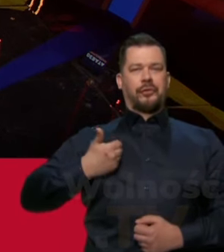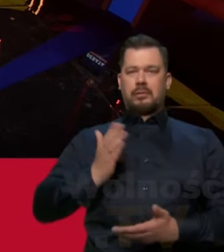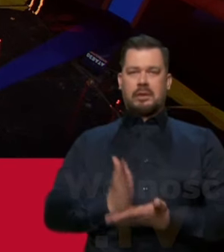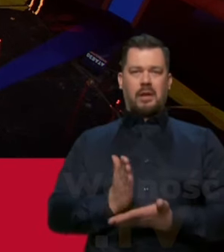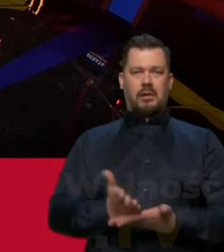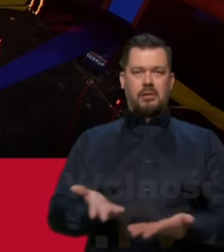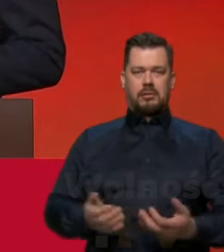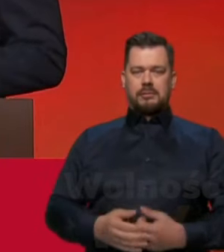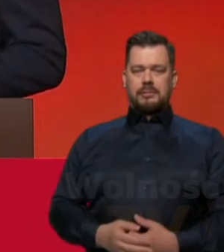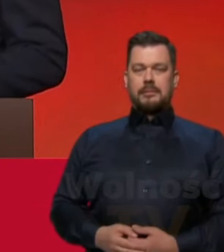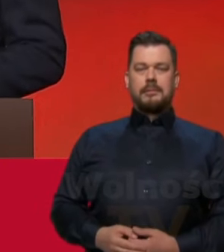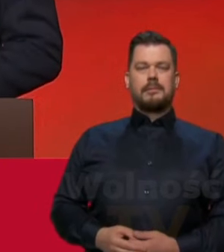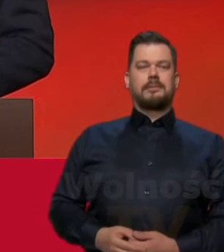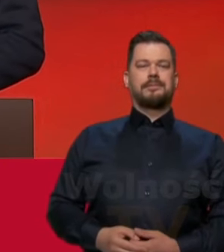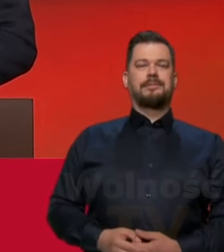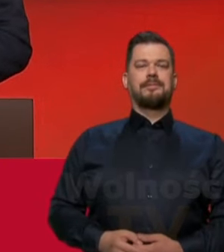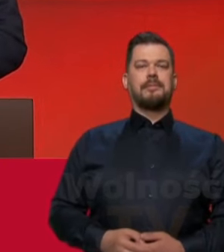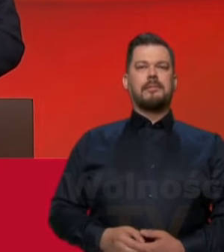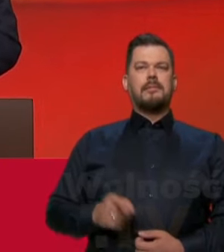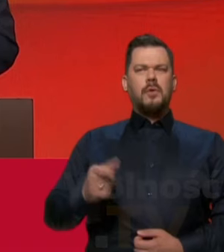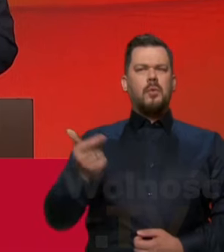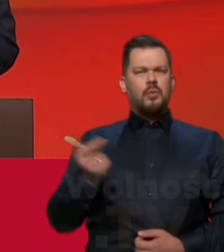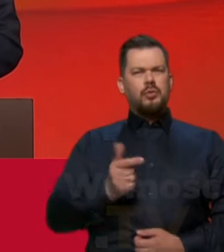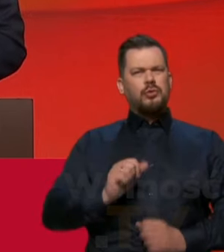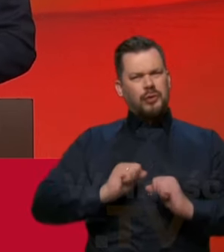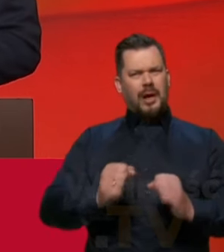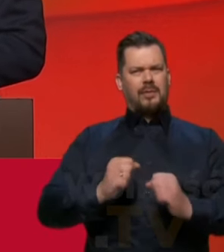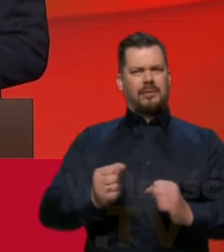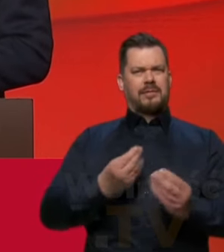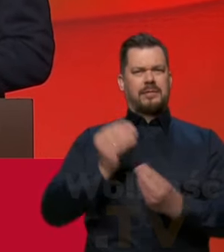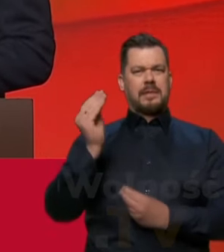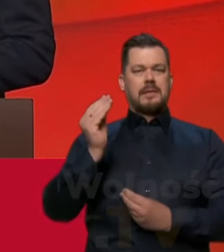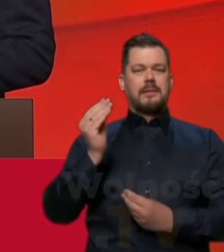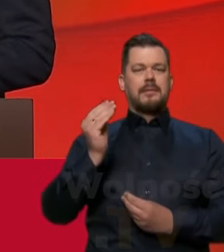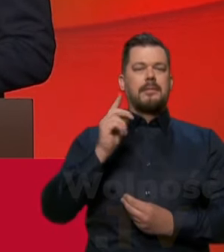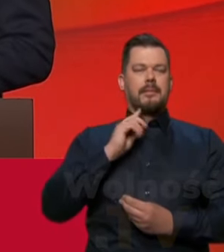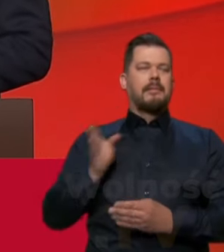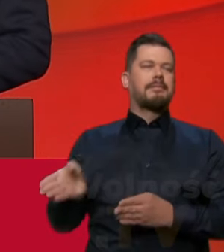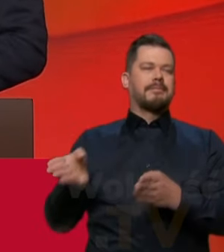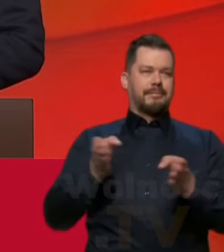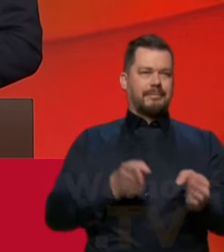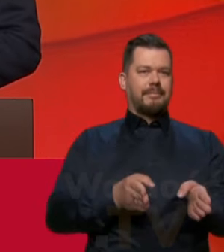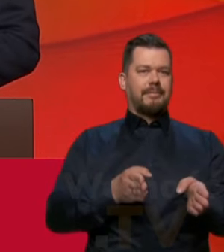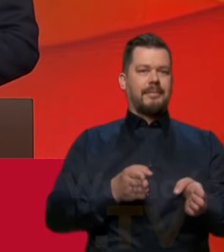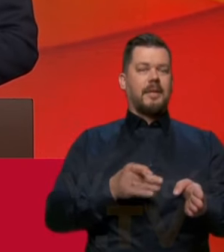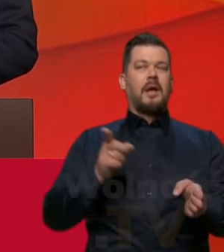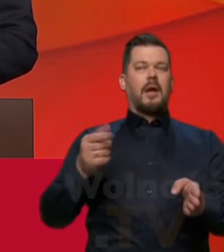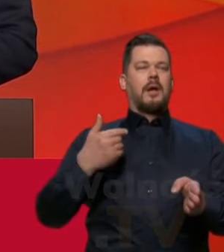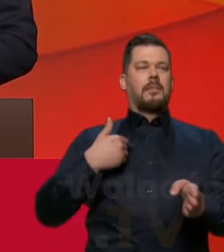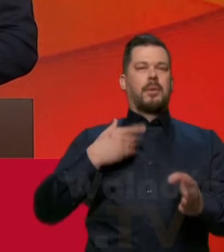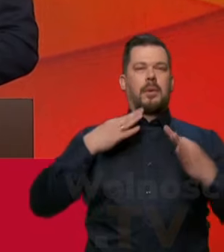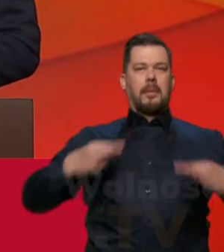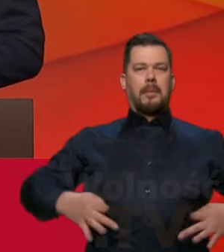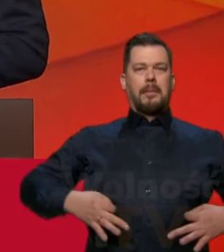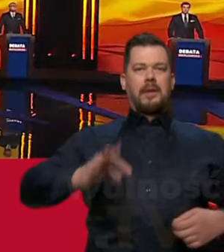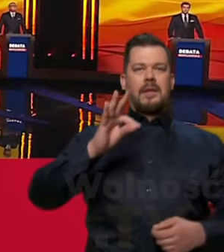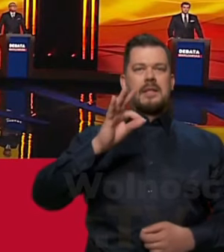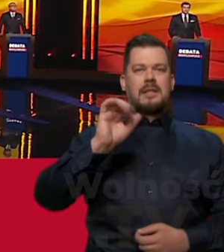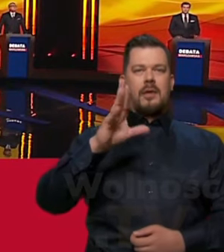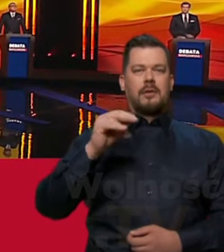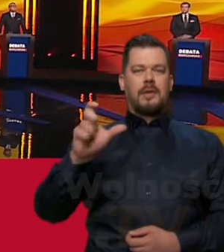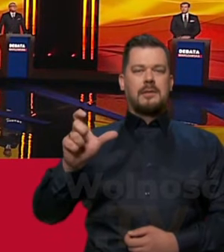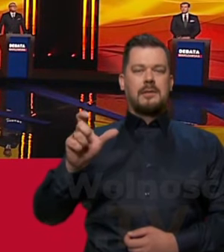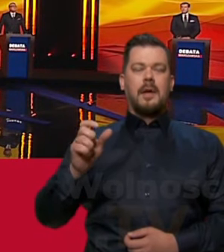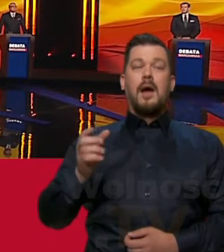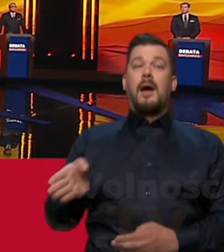zmienić i zacząć naprawdę działać na rzecz tych osób, naprawdę. Minął. Tymczasem riposta była ze strony pana Romualda Starosielca, a teraz